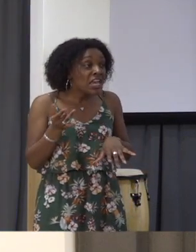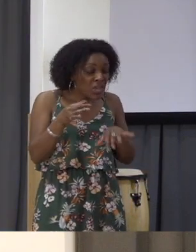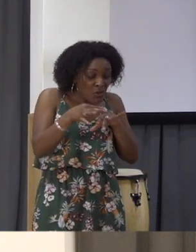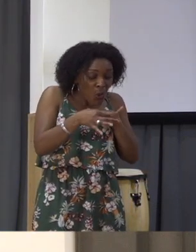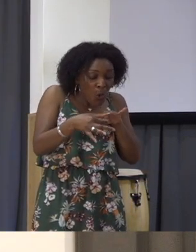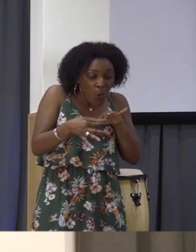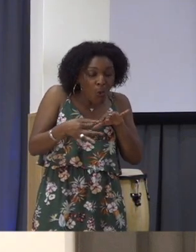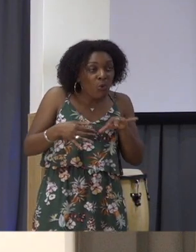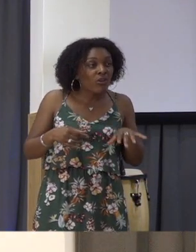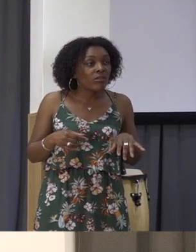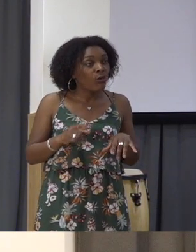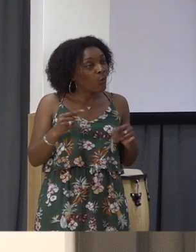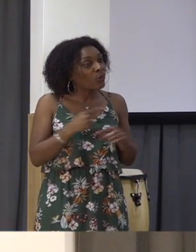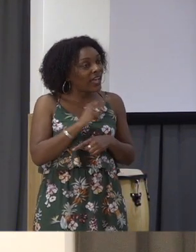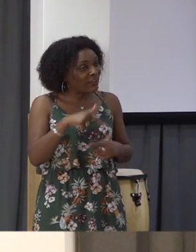reçoivent le plus d'honneur,